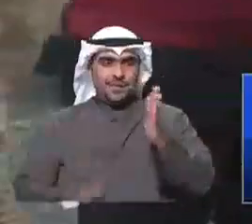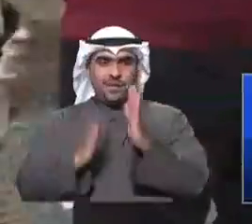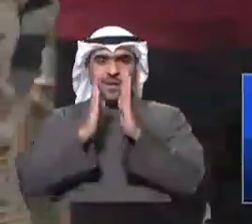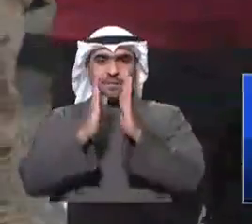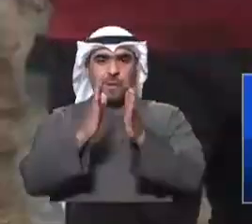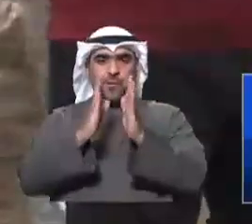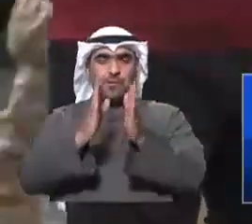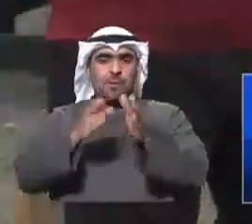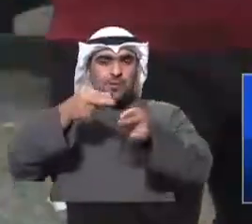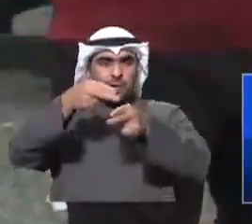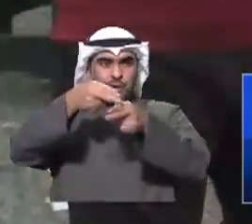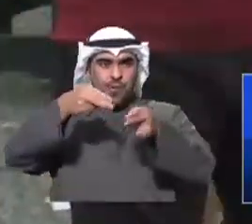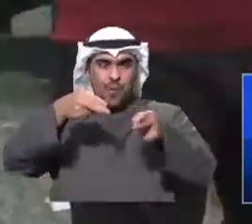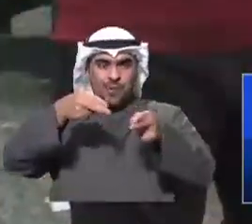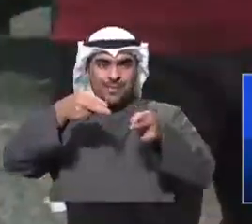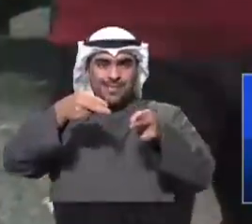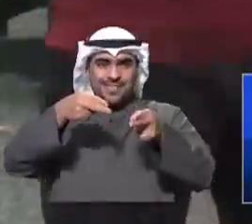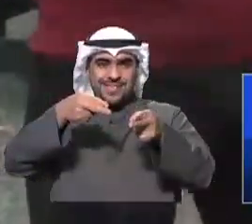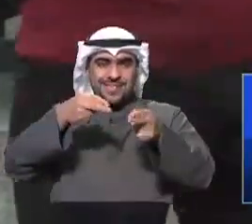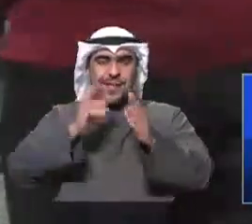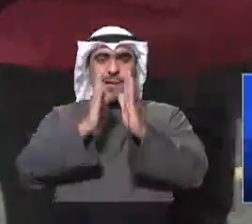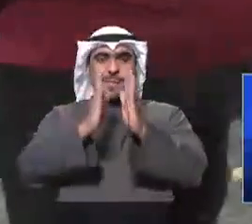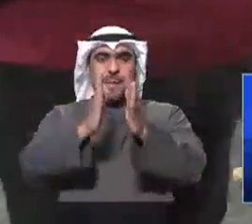شعبها وأهني